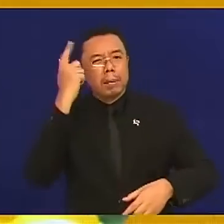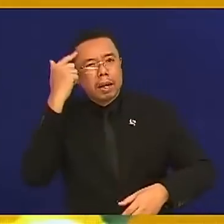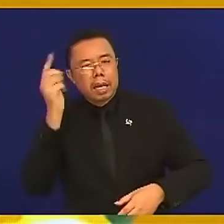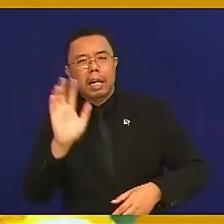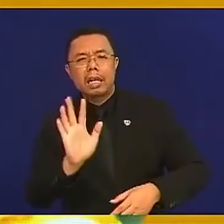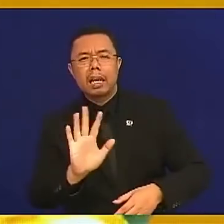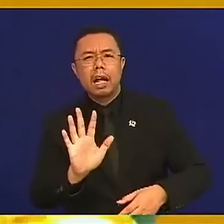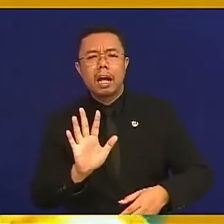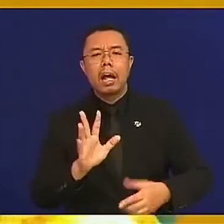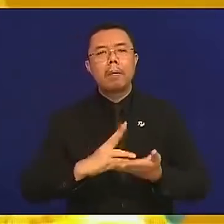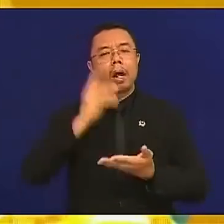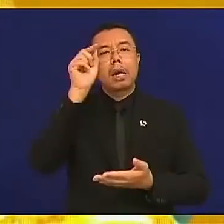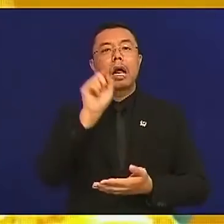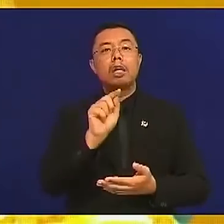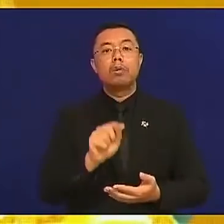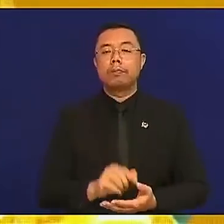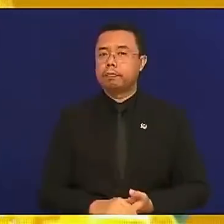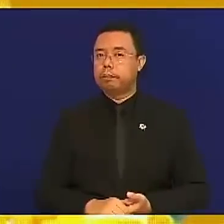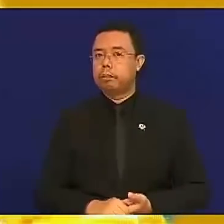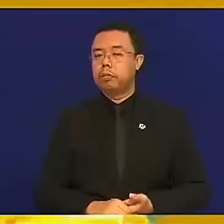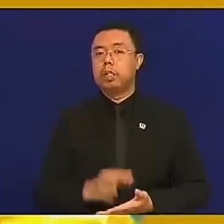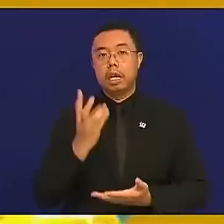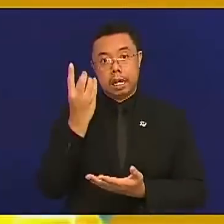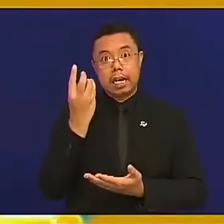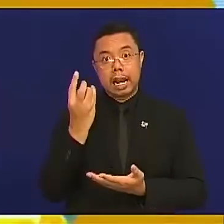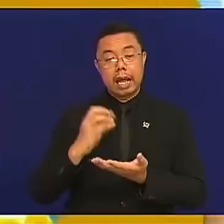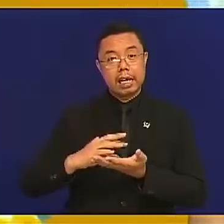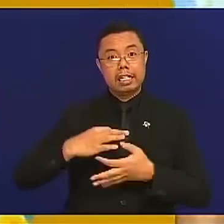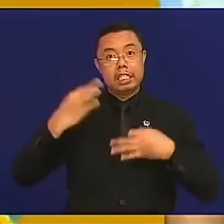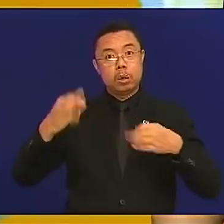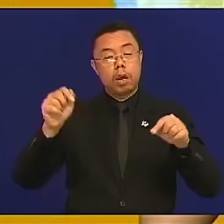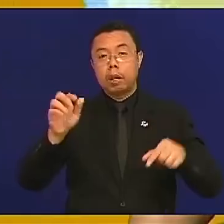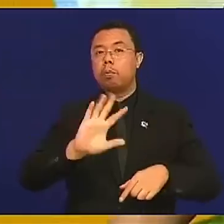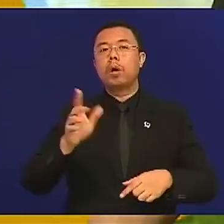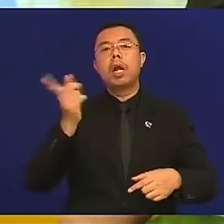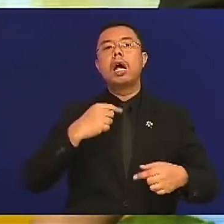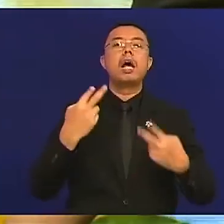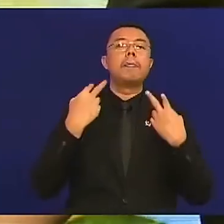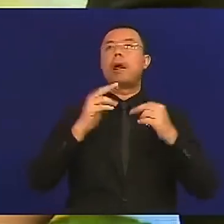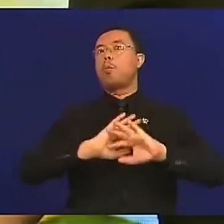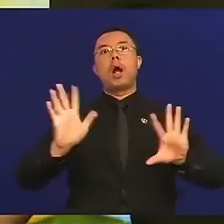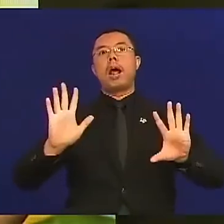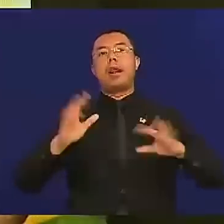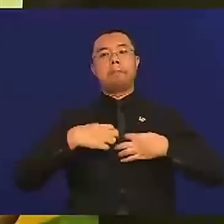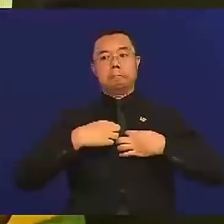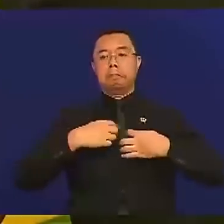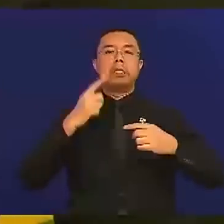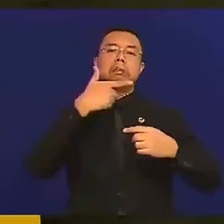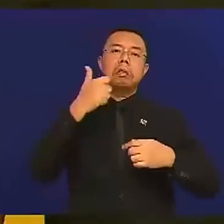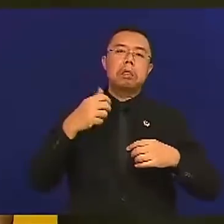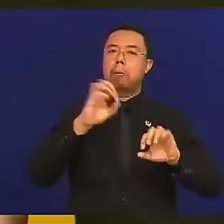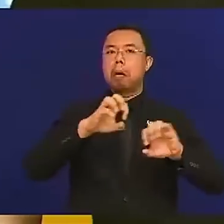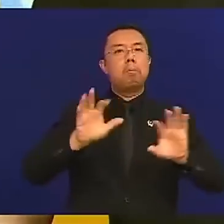tidak berharga itu. Nilai jiwa ini loh, bukan karena penampilan, kecantikan, materinya